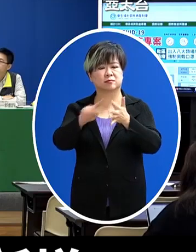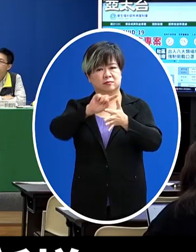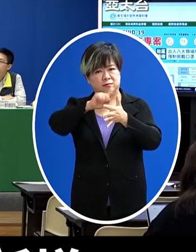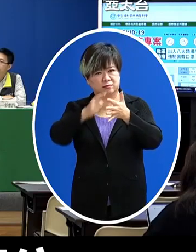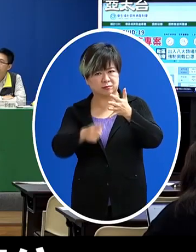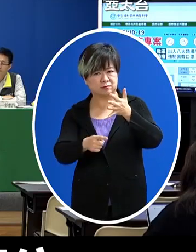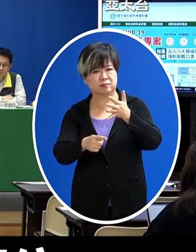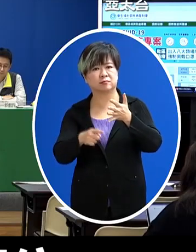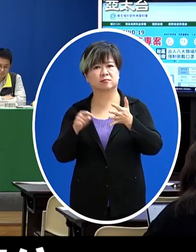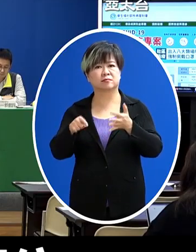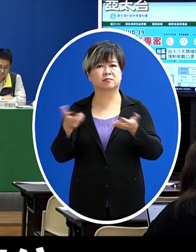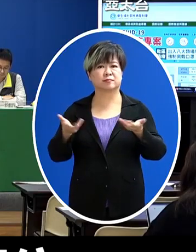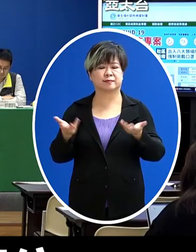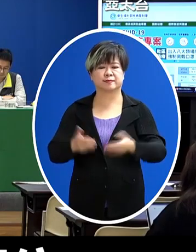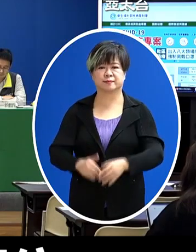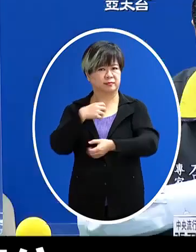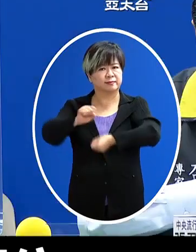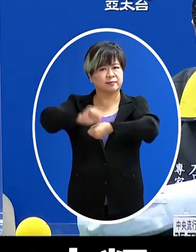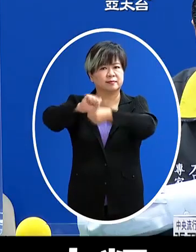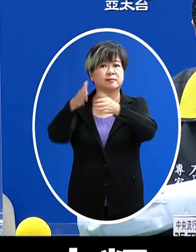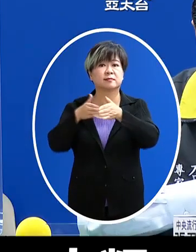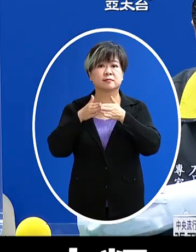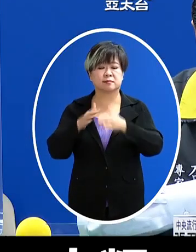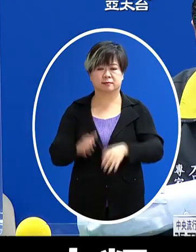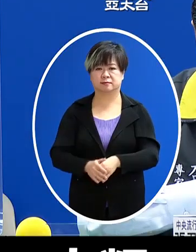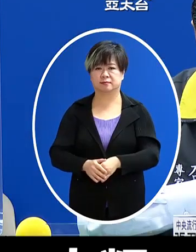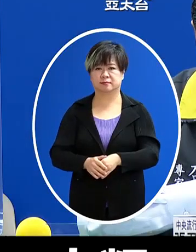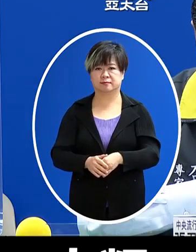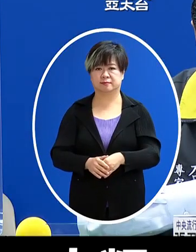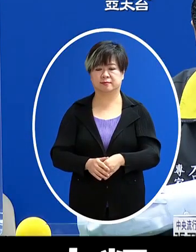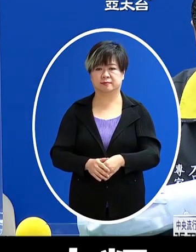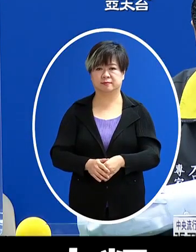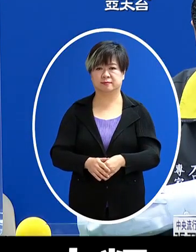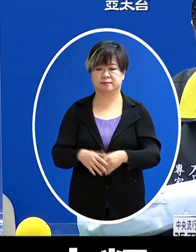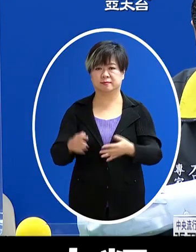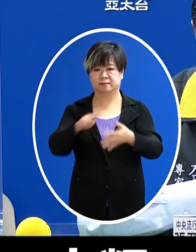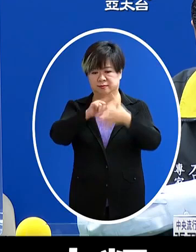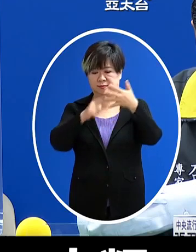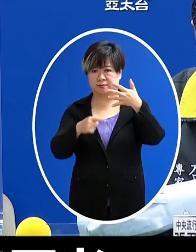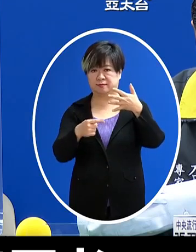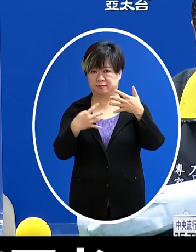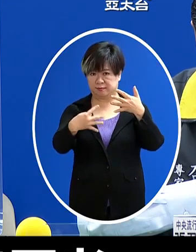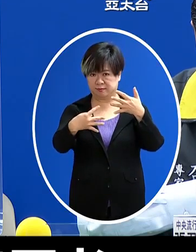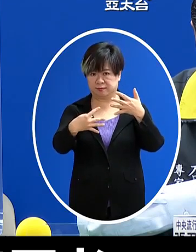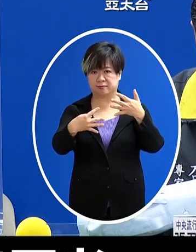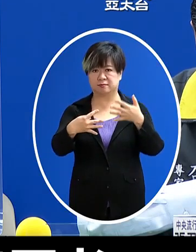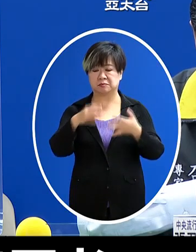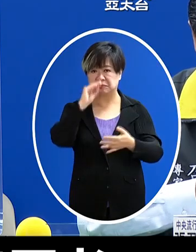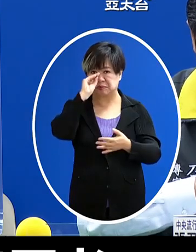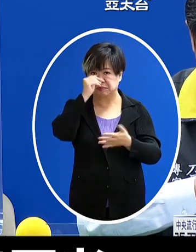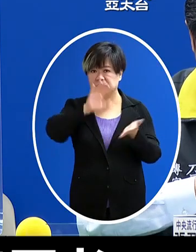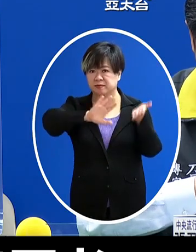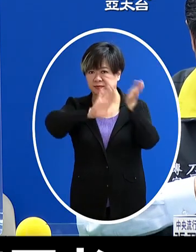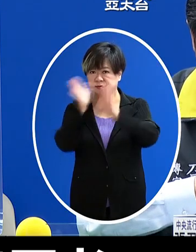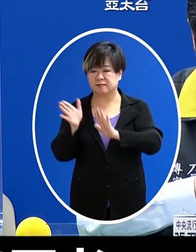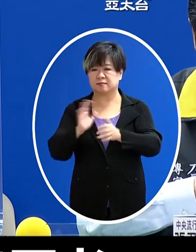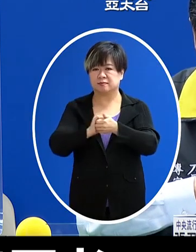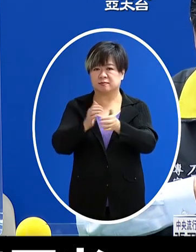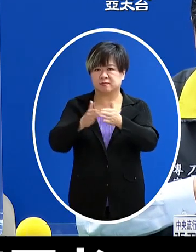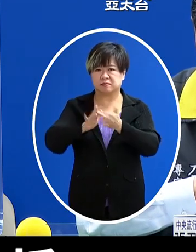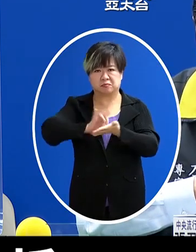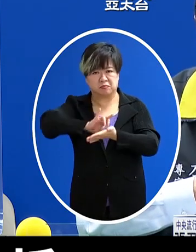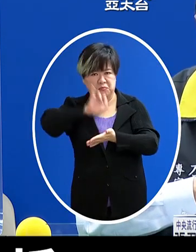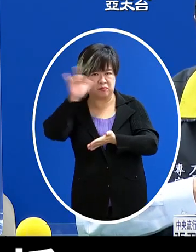心也新增公费疫苗接种顺位，从原先的9大类增为10大类。 因特殊情形必要出国